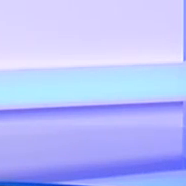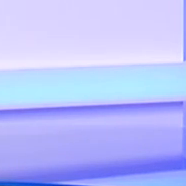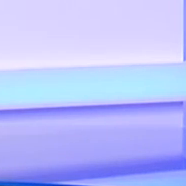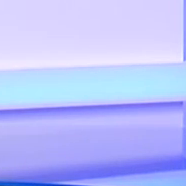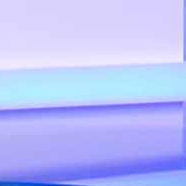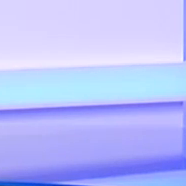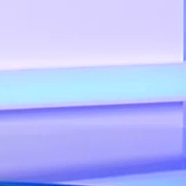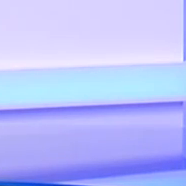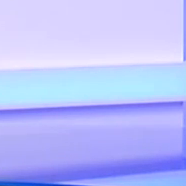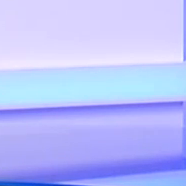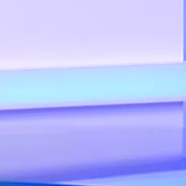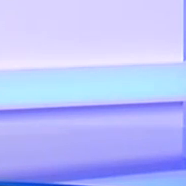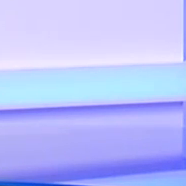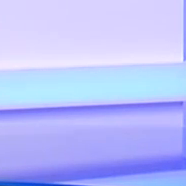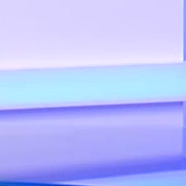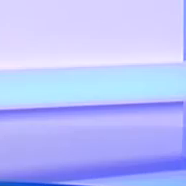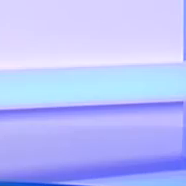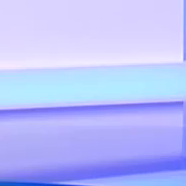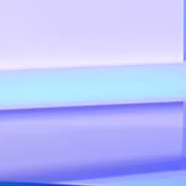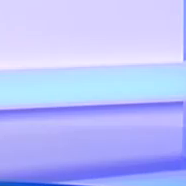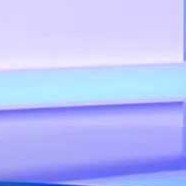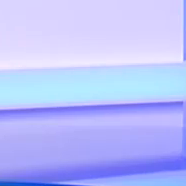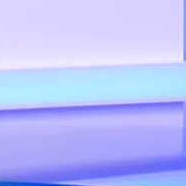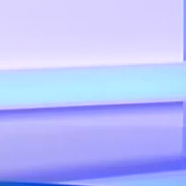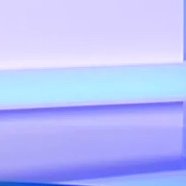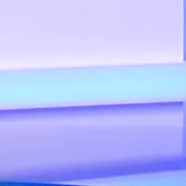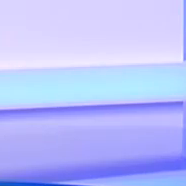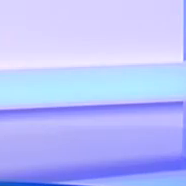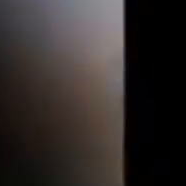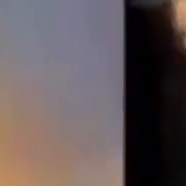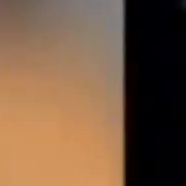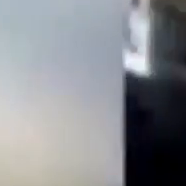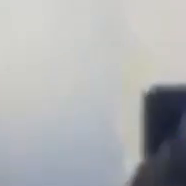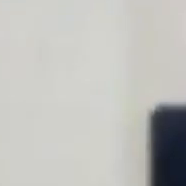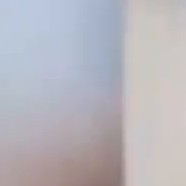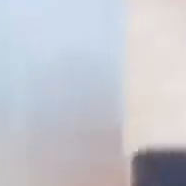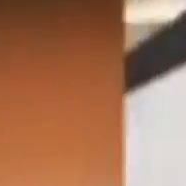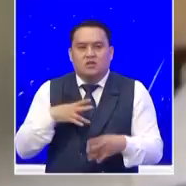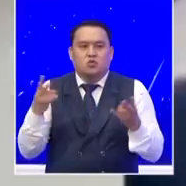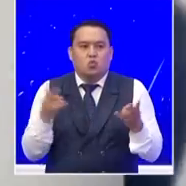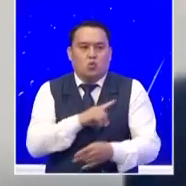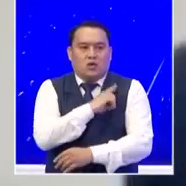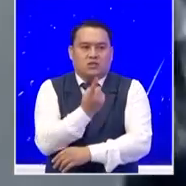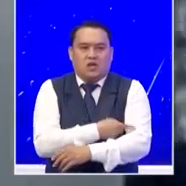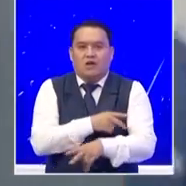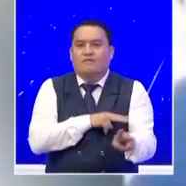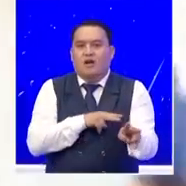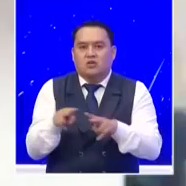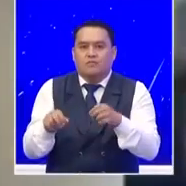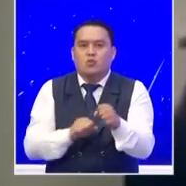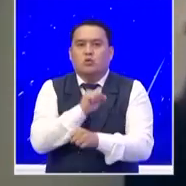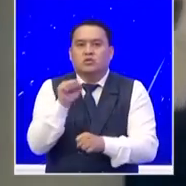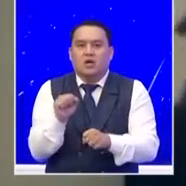условии нахождения в специальной базе данных. Для исправления сложившейся ситуации полицейские были вынуждены усилить контроль на